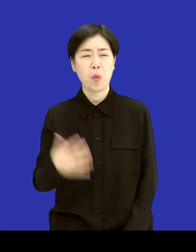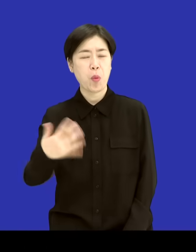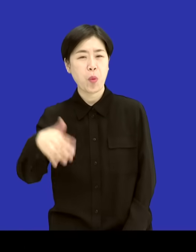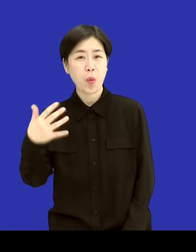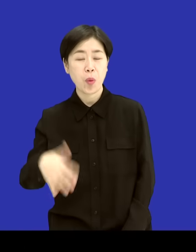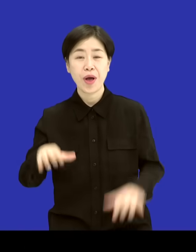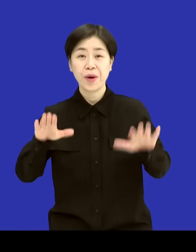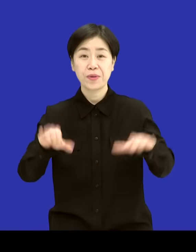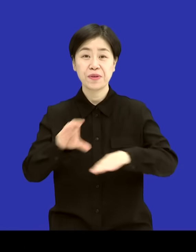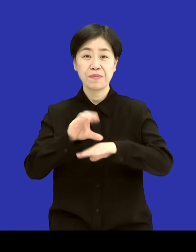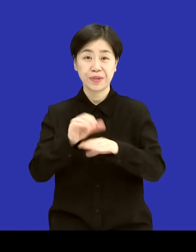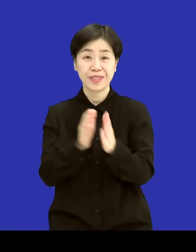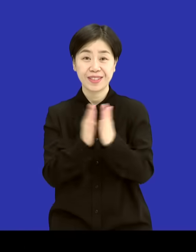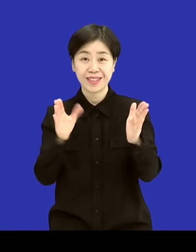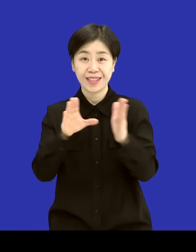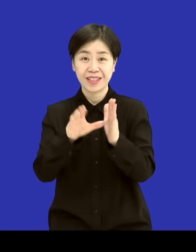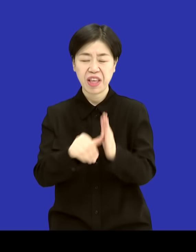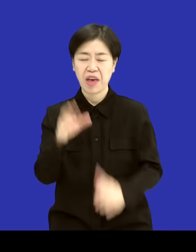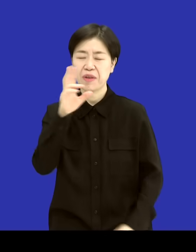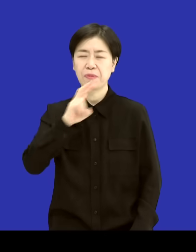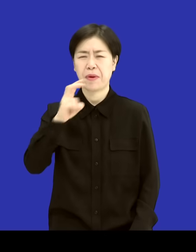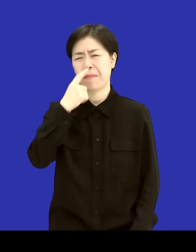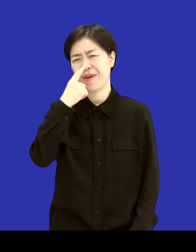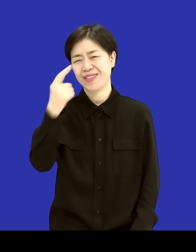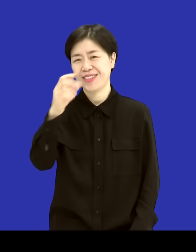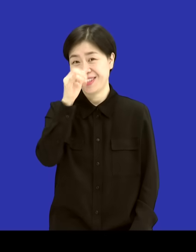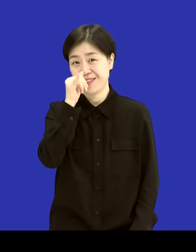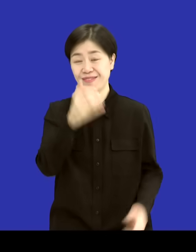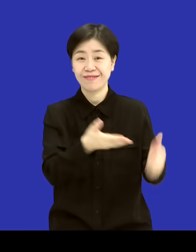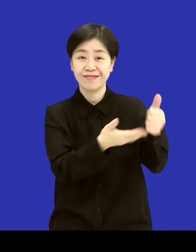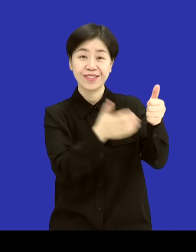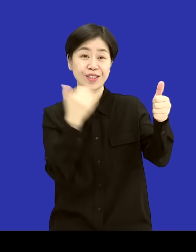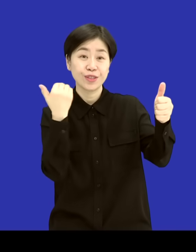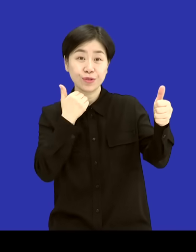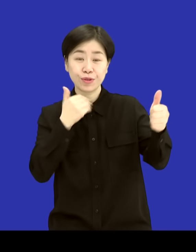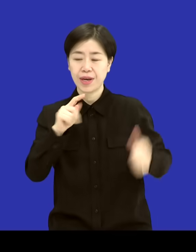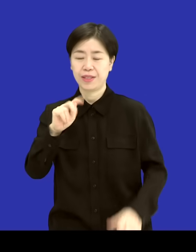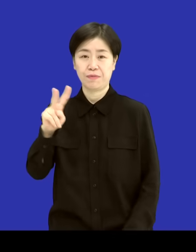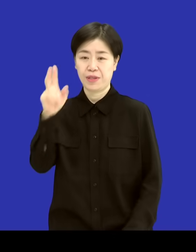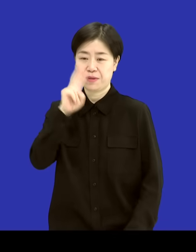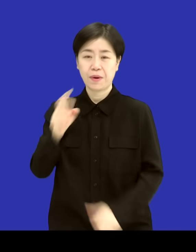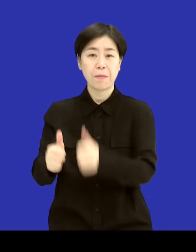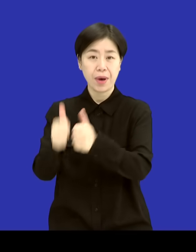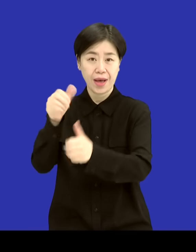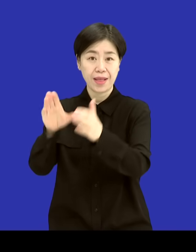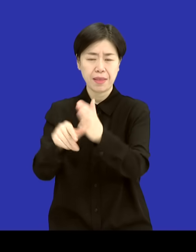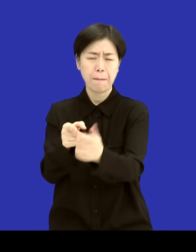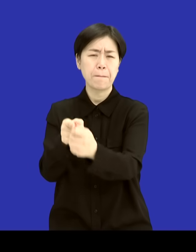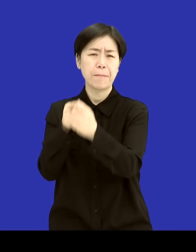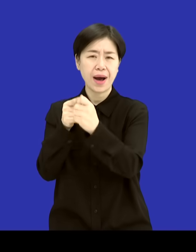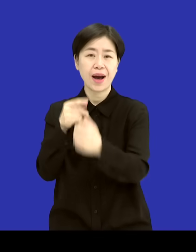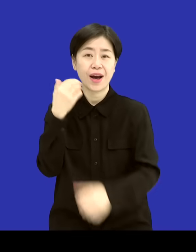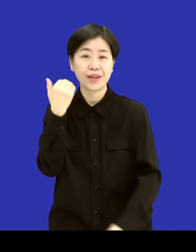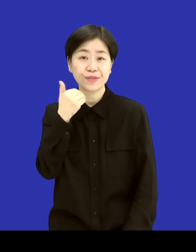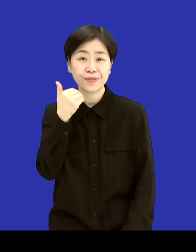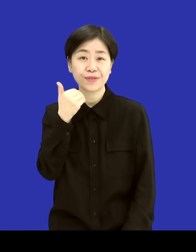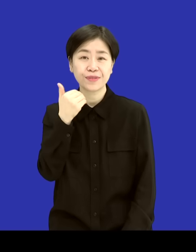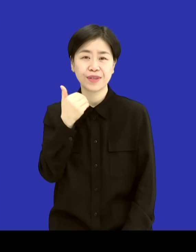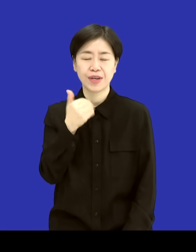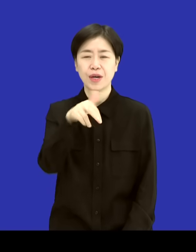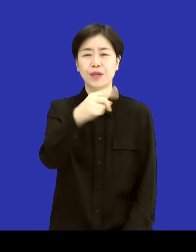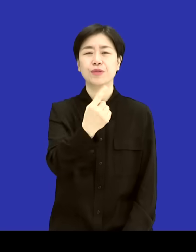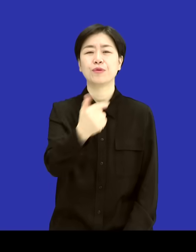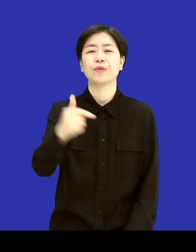오늘 새롭게 하수는요 멋진 노래로 문을 열었습니다. 오늘의 초대 손님 팬텀 싱어 3의 준우승 주인공이죠. 존노님 모셨습니다.